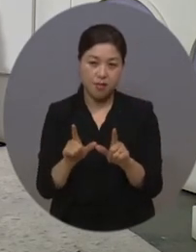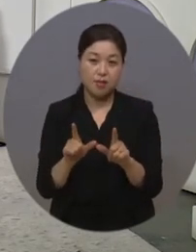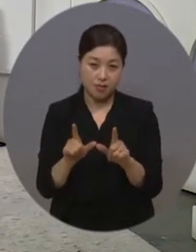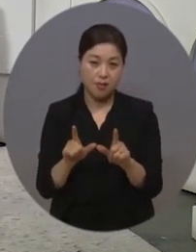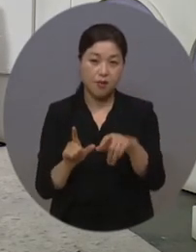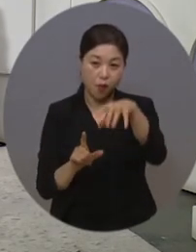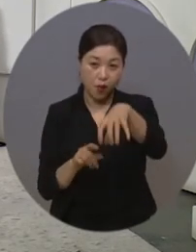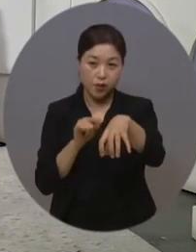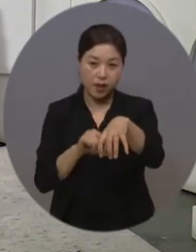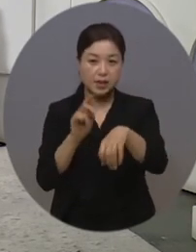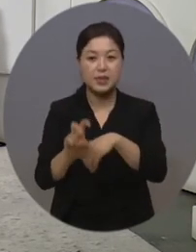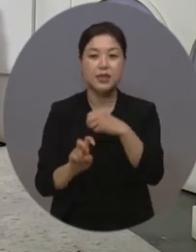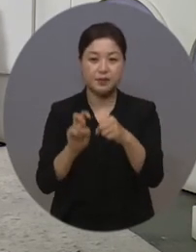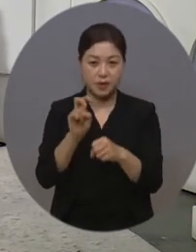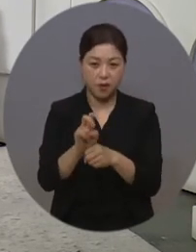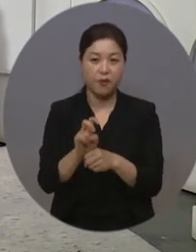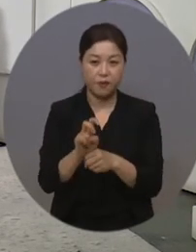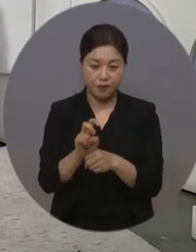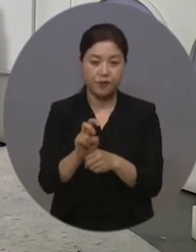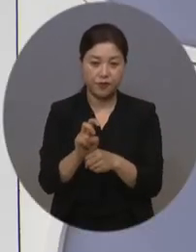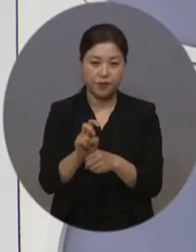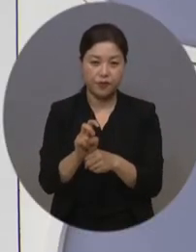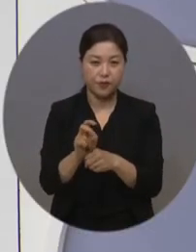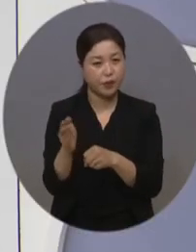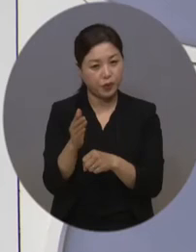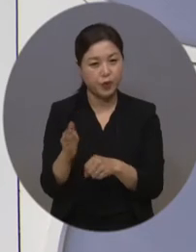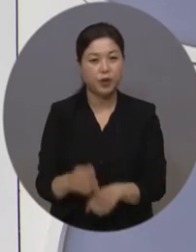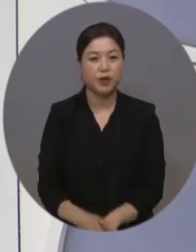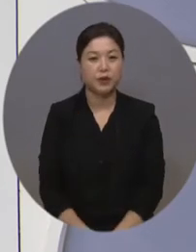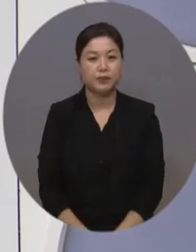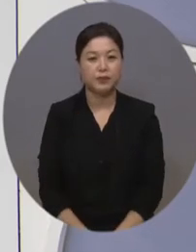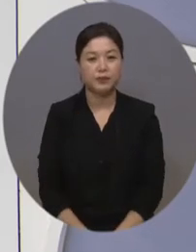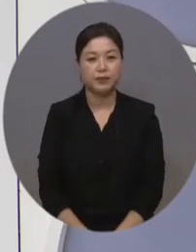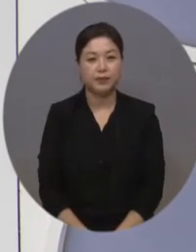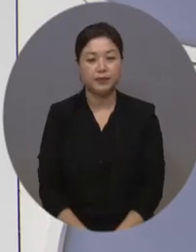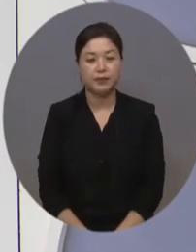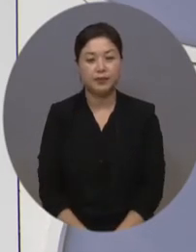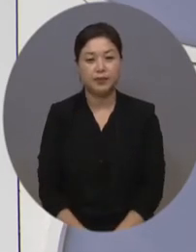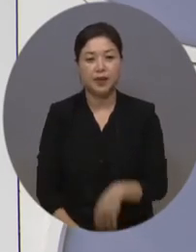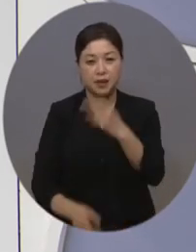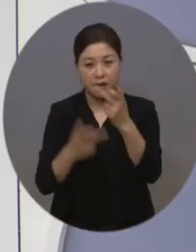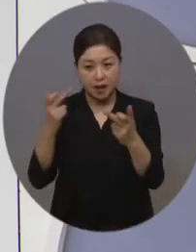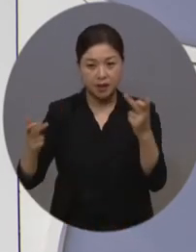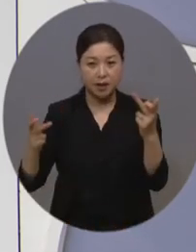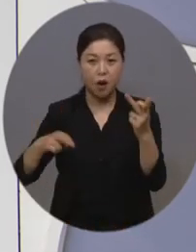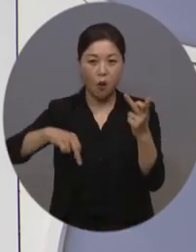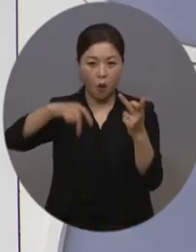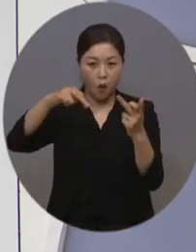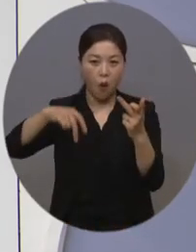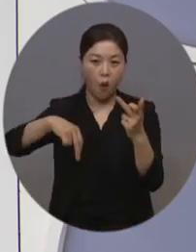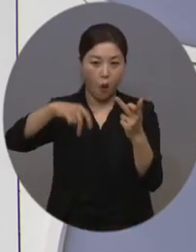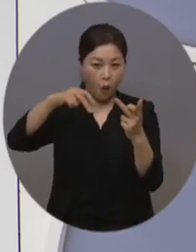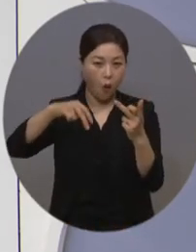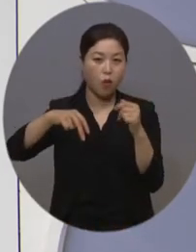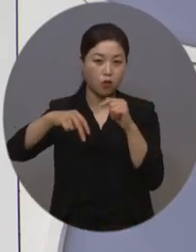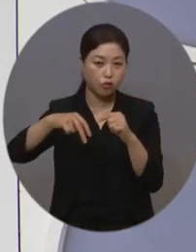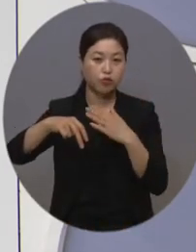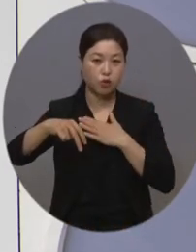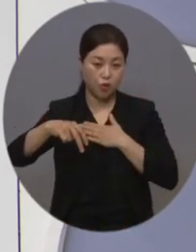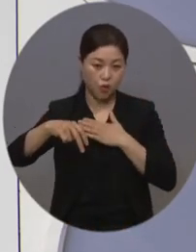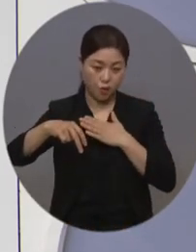이 만날기까지가 한 20년 거의 됐는데 그래도 그 산에 이제 자주 가니까 아마 그것도